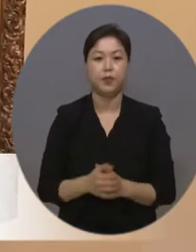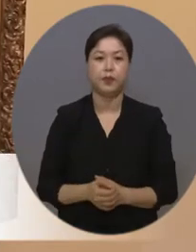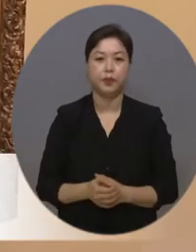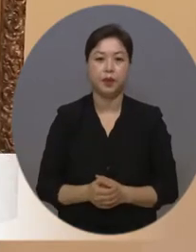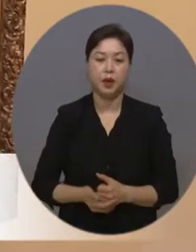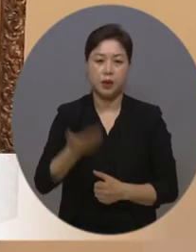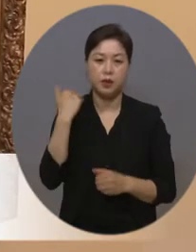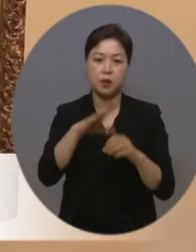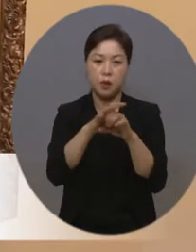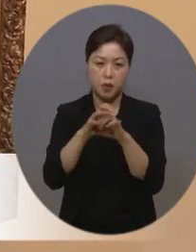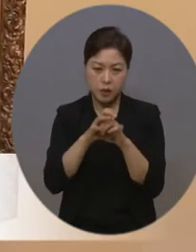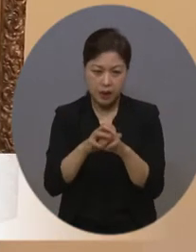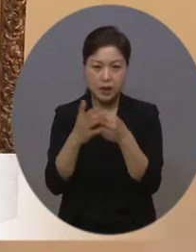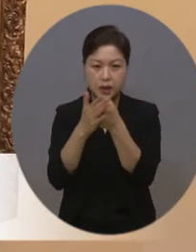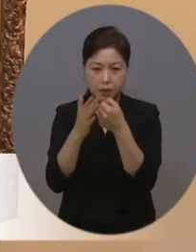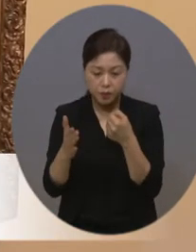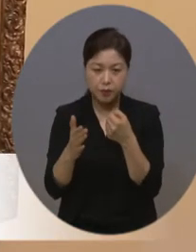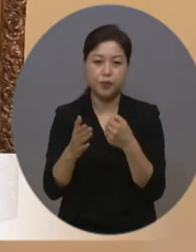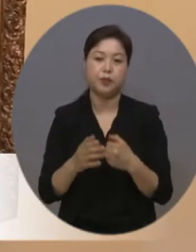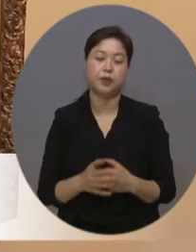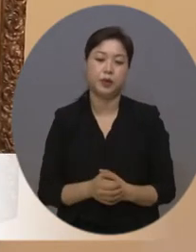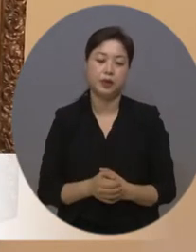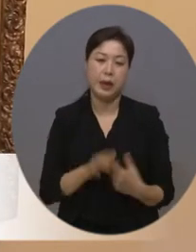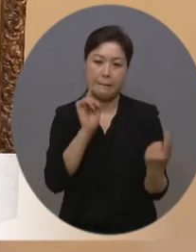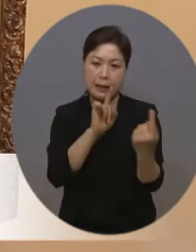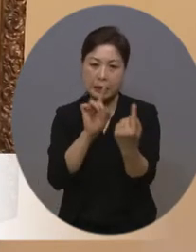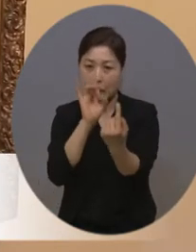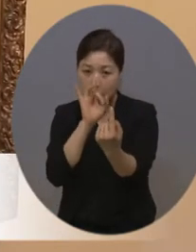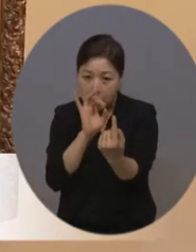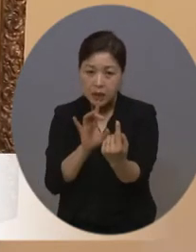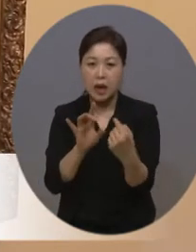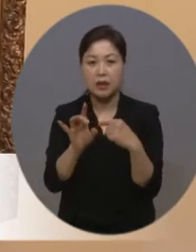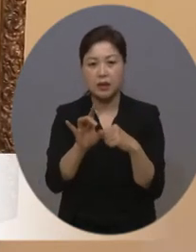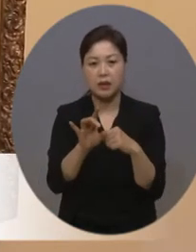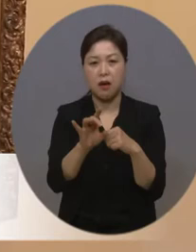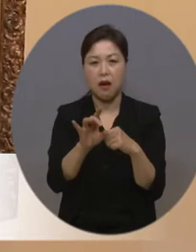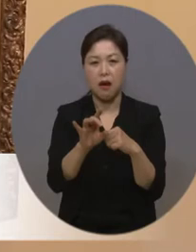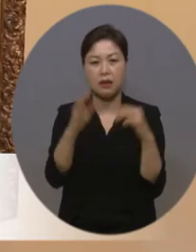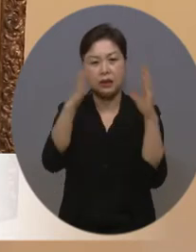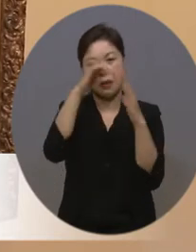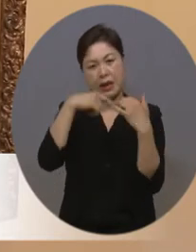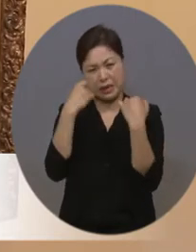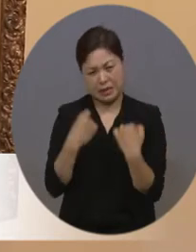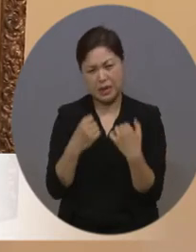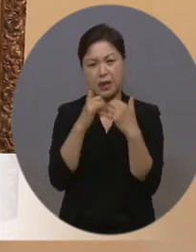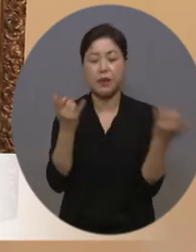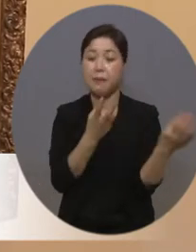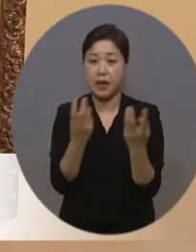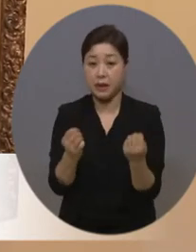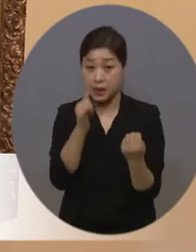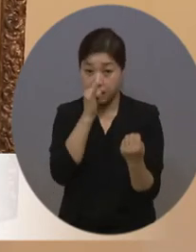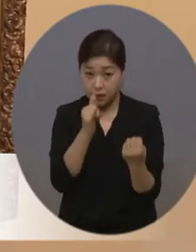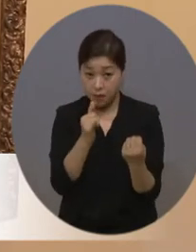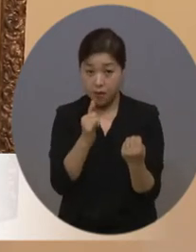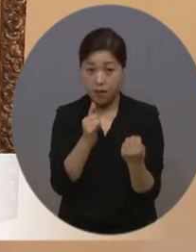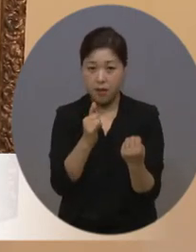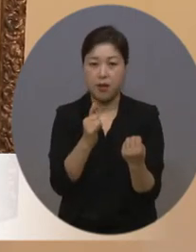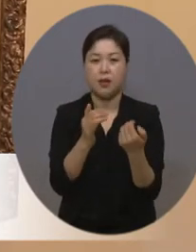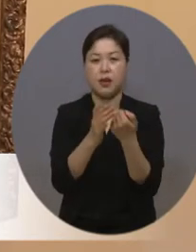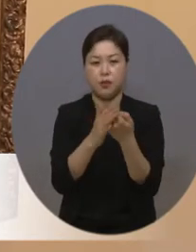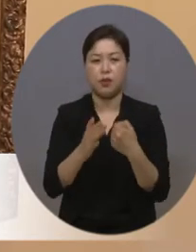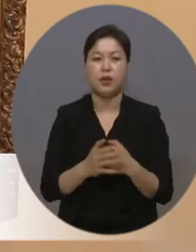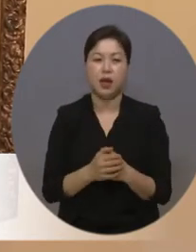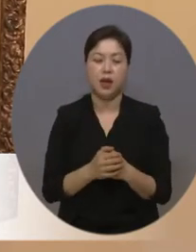코로나 시대로 인해서 언택트 문화 속에서 굉장히 집콕, 홈콕, 방콕 그러지 않습니까? 그래서 그런 부분들을 잠시나마 좀